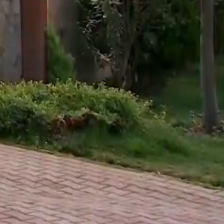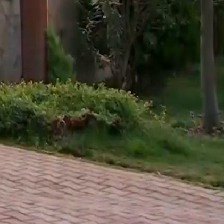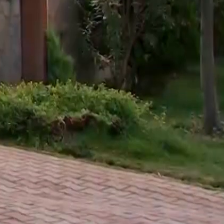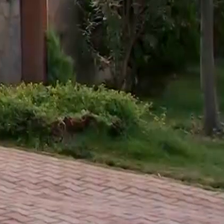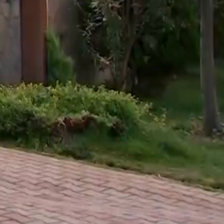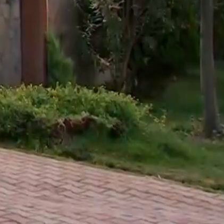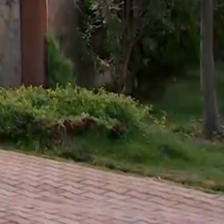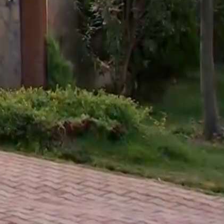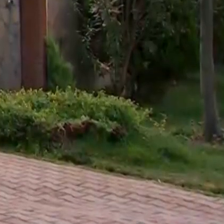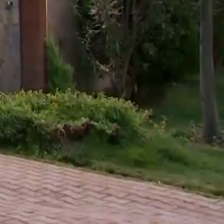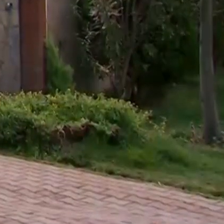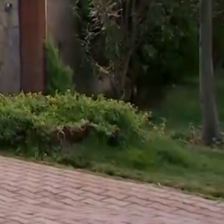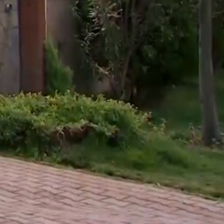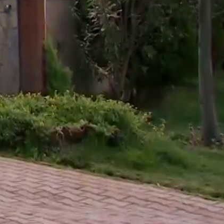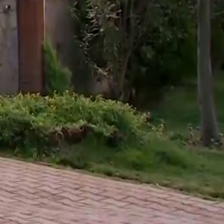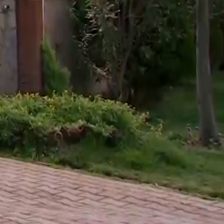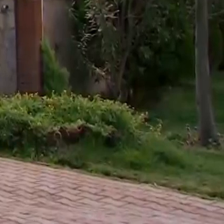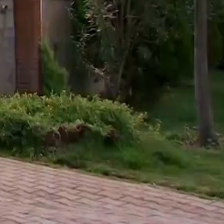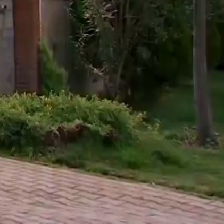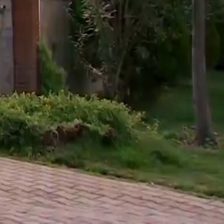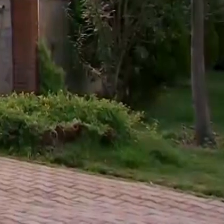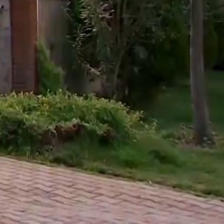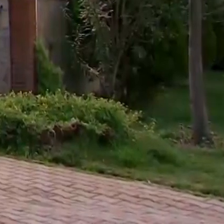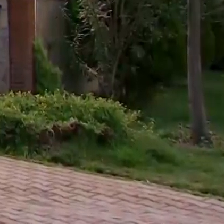gözle Şükrü'nün yolunu gözlüyor. Etraf oldukça sakin.